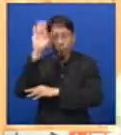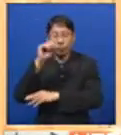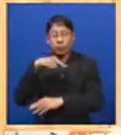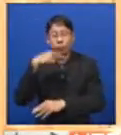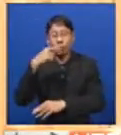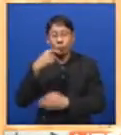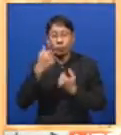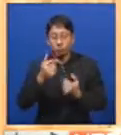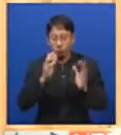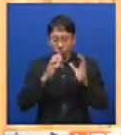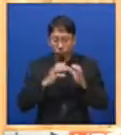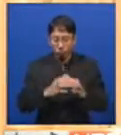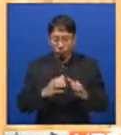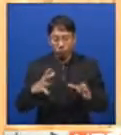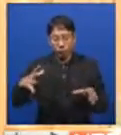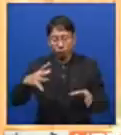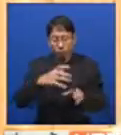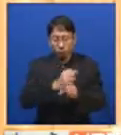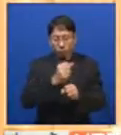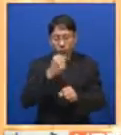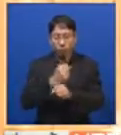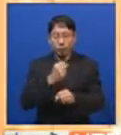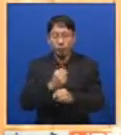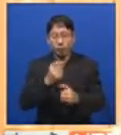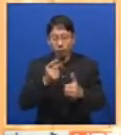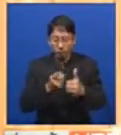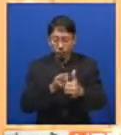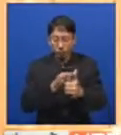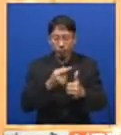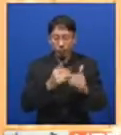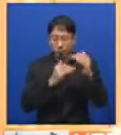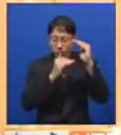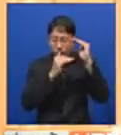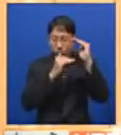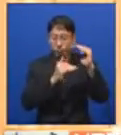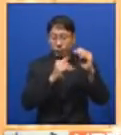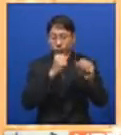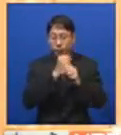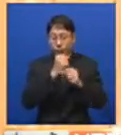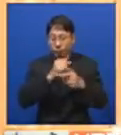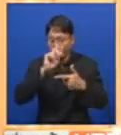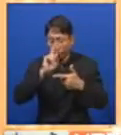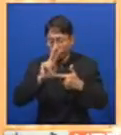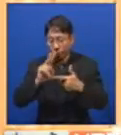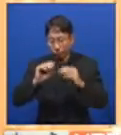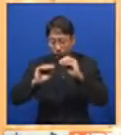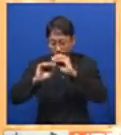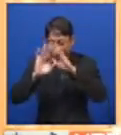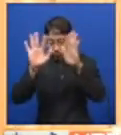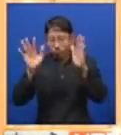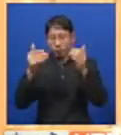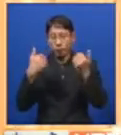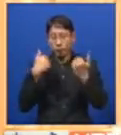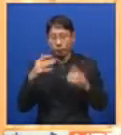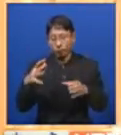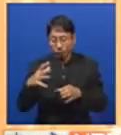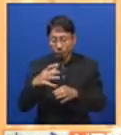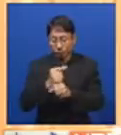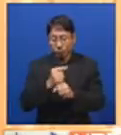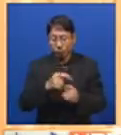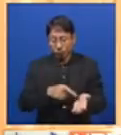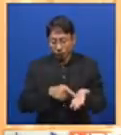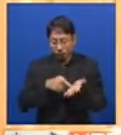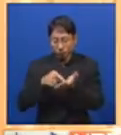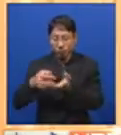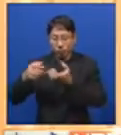คะว่าให้ทุกหน่วยงานเนี่ยสรุปผลการทำงานระยะที่1และให้กำหนดการดำเนินงานในระยะที่2ให้ชัดเจนโดยจะต้องสรุปงานทุกอย่างเพื่อส่